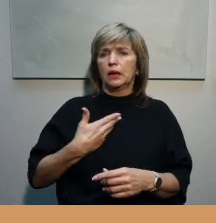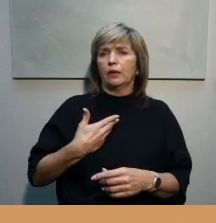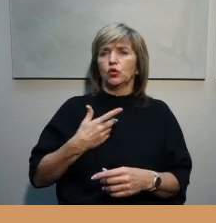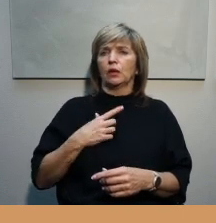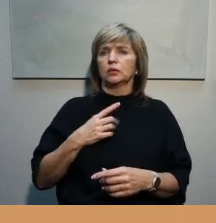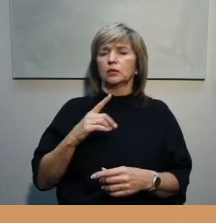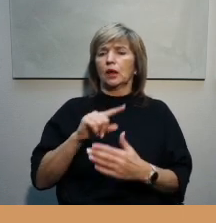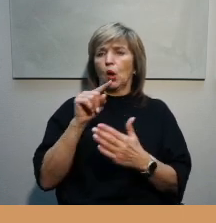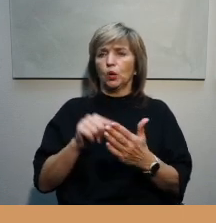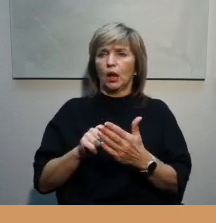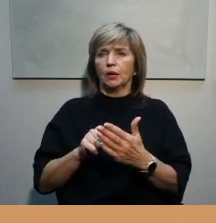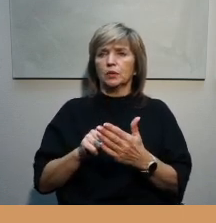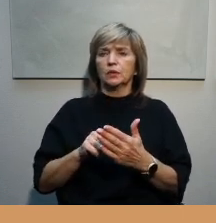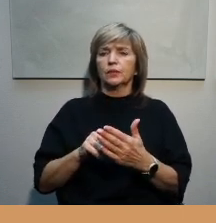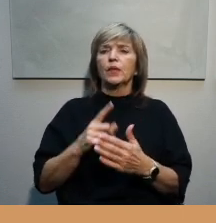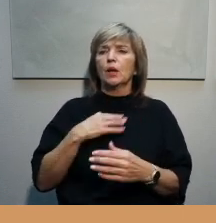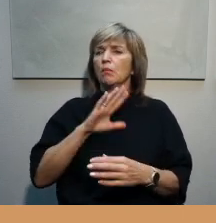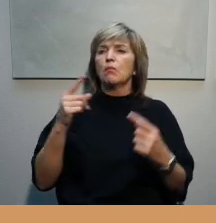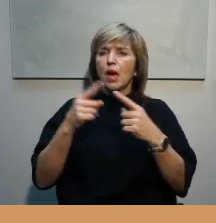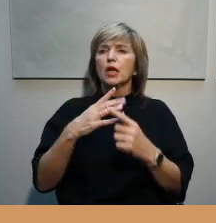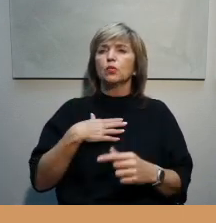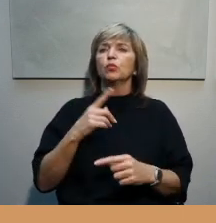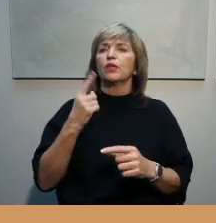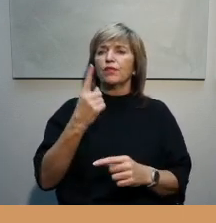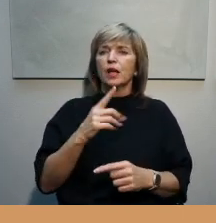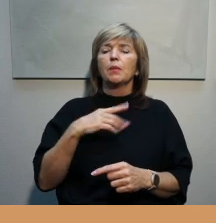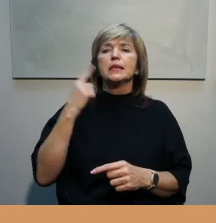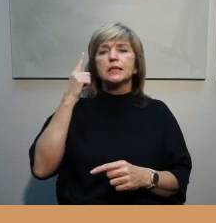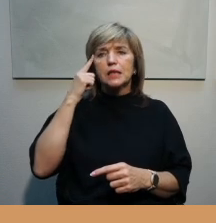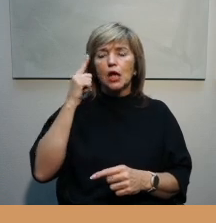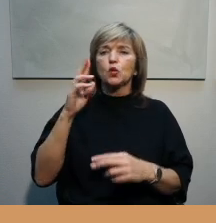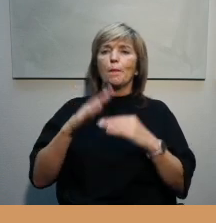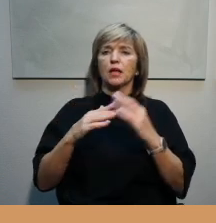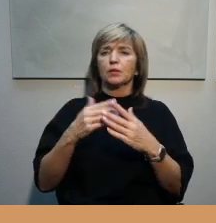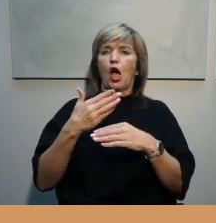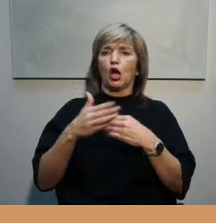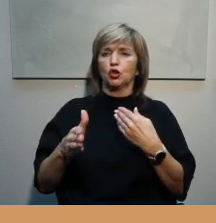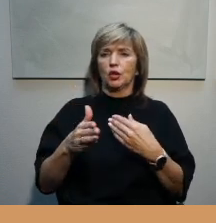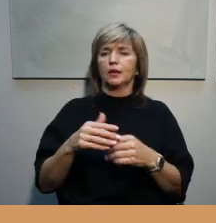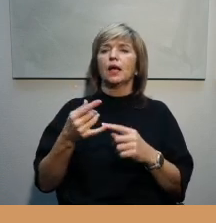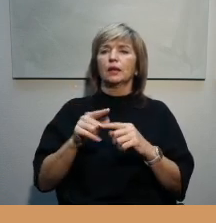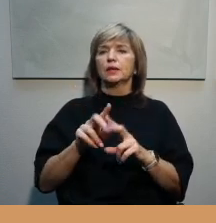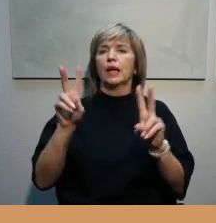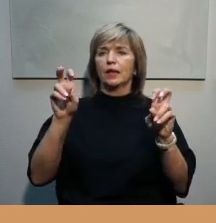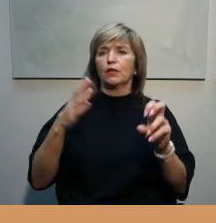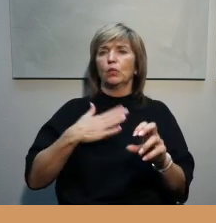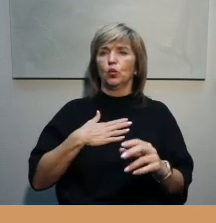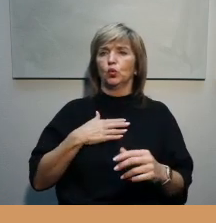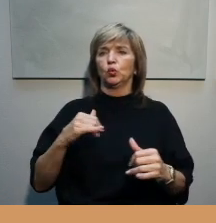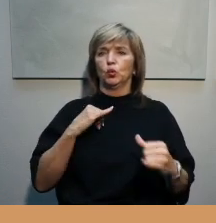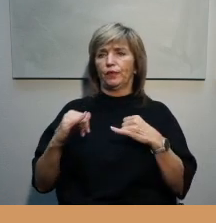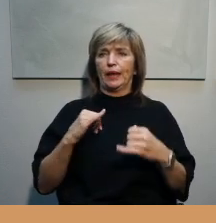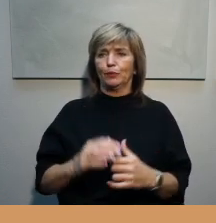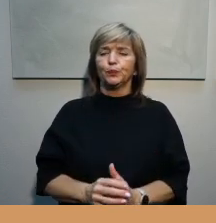jautājums. Tātad mērķi mums ir vieni, bet zināšanas un prasmes ļoti atšķirīgas, un tas arī definē mūsu uzvedību.